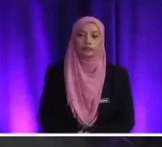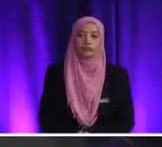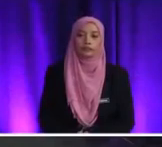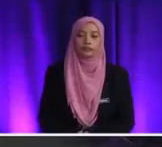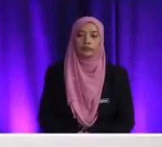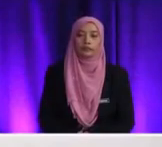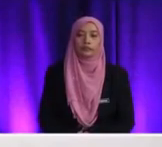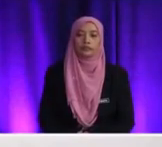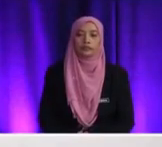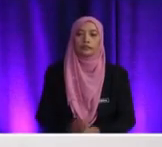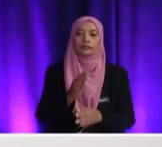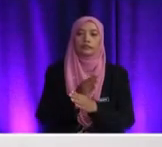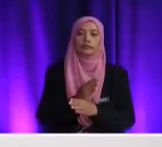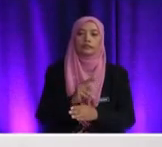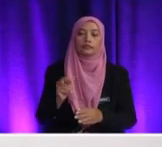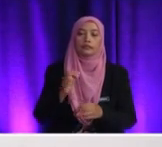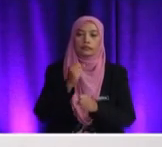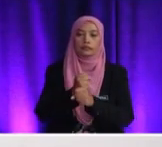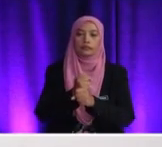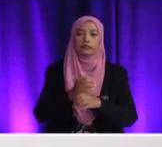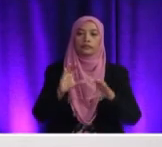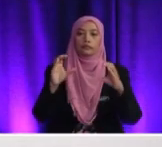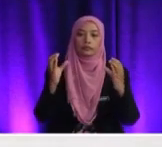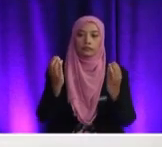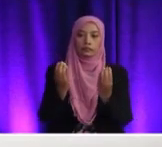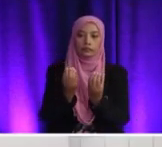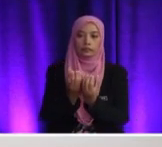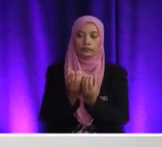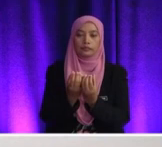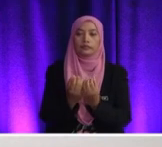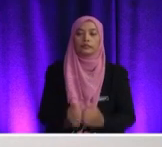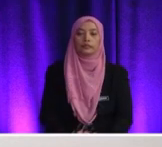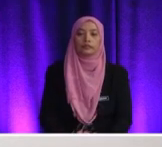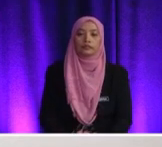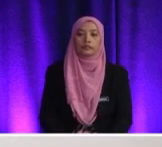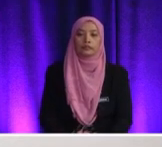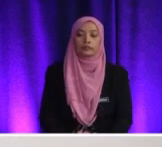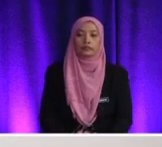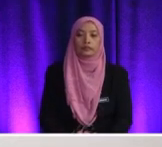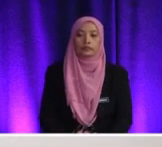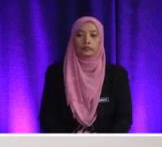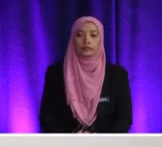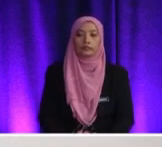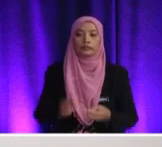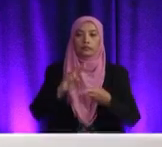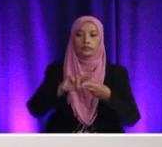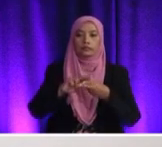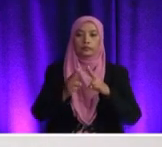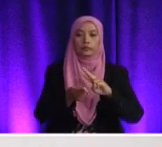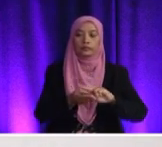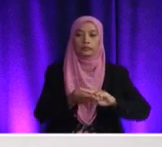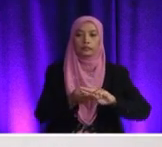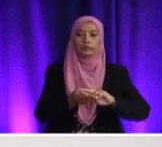yo yo seneng keju bapak chittenden itu jalur Like Mike vs Basel terkejut perlu mempunyai